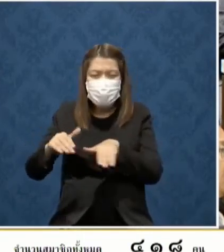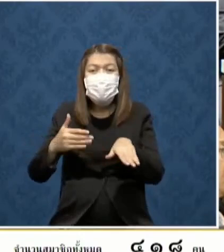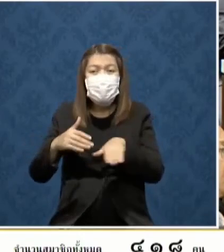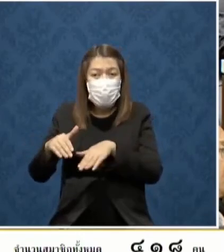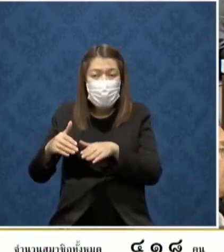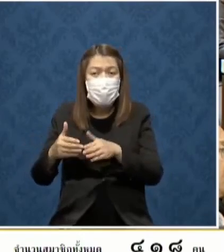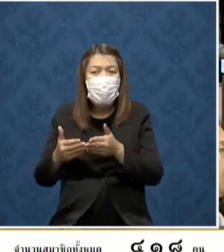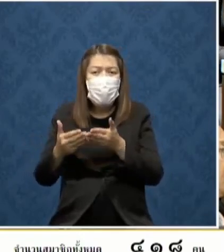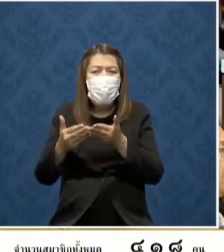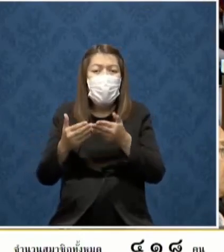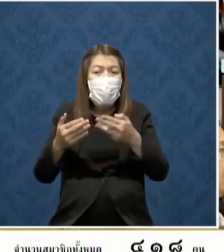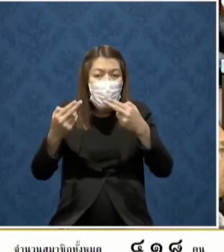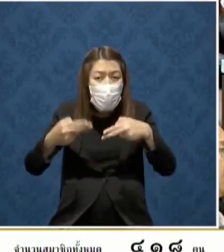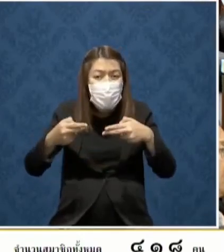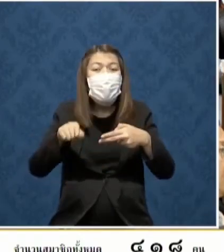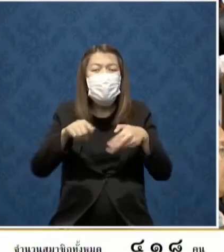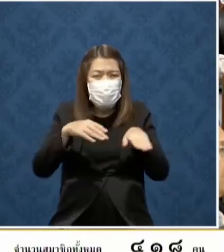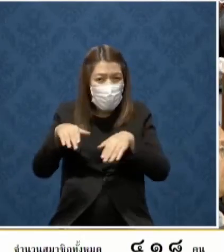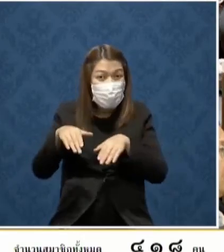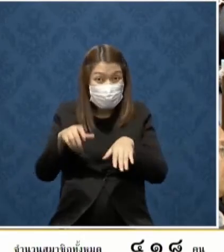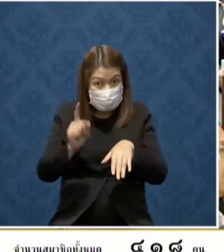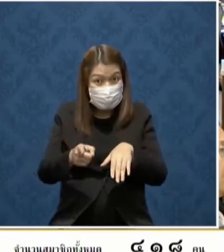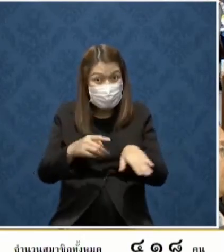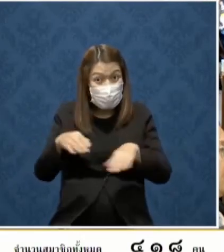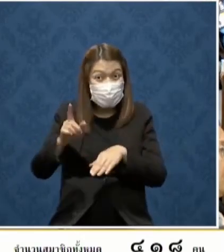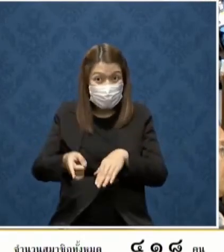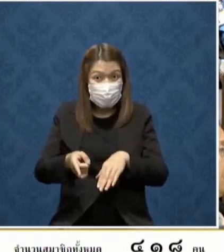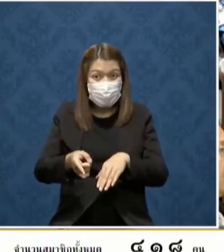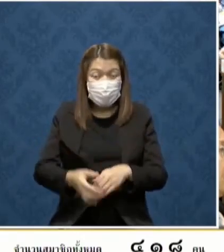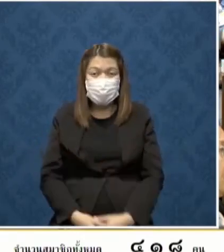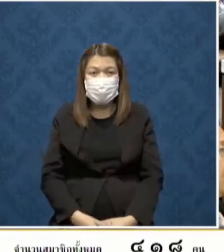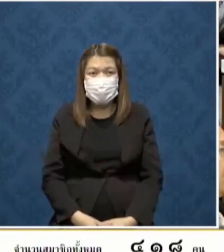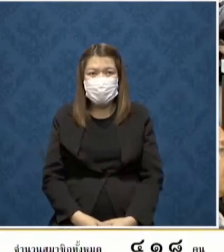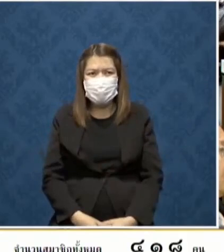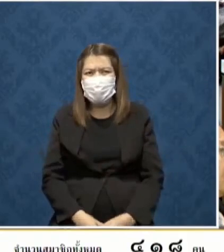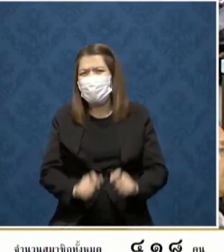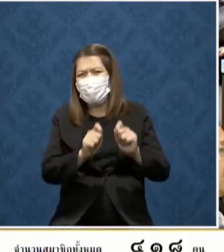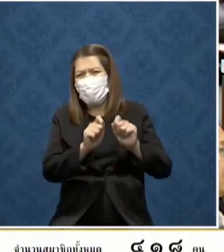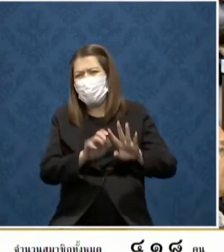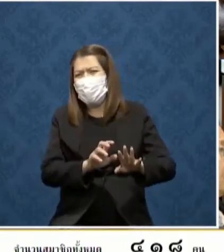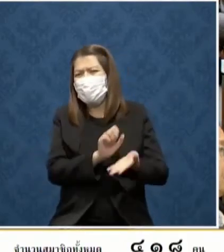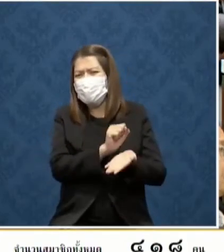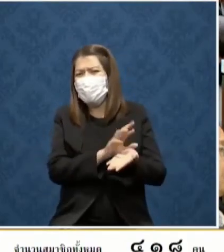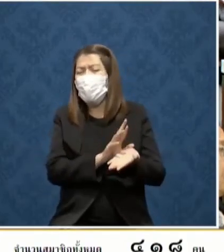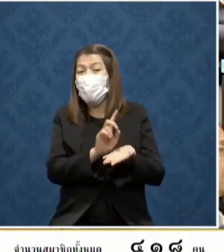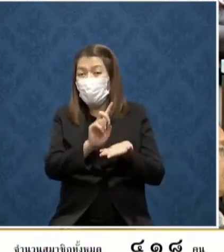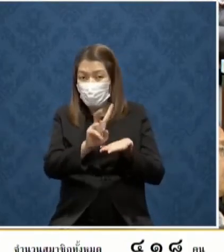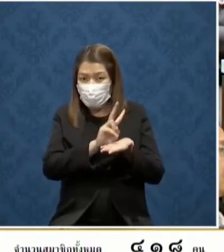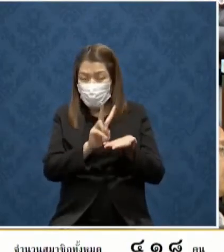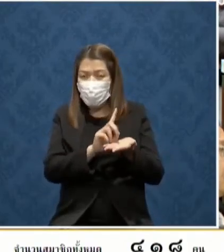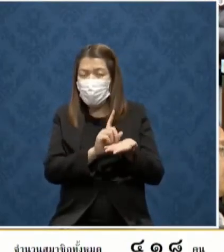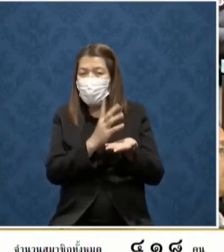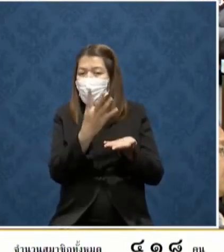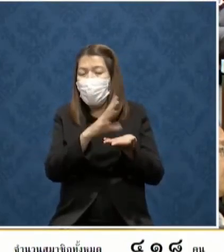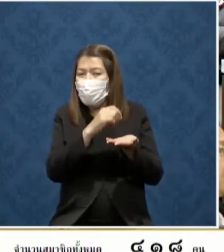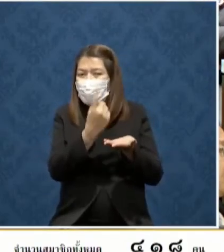พรอมในการรบตกลงนคือ พร้อมเลยใชไหม ในการลบออกแบบใหมสำรอง 2 เอามีแ่ 1 พอ นคือ เรีกวา้อมใช่ไหม พ